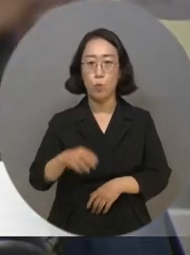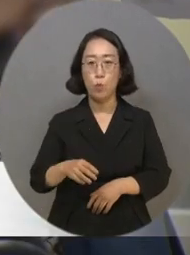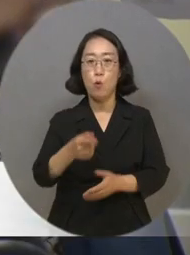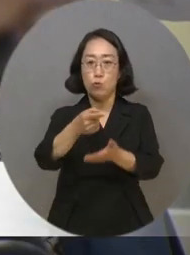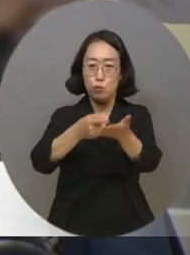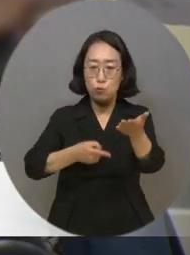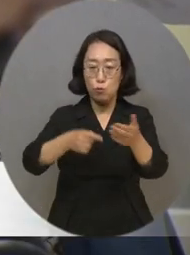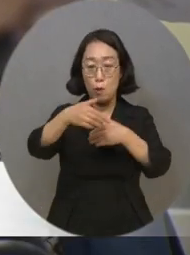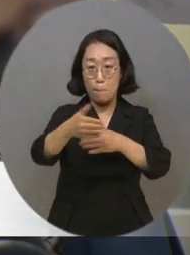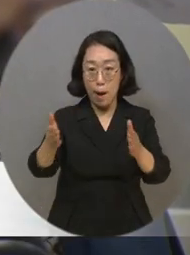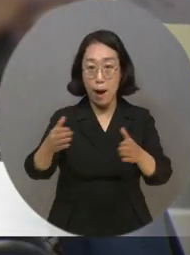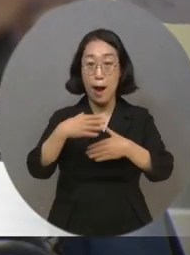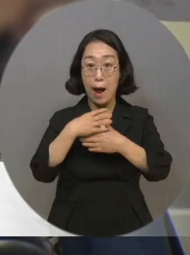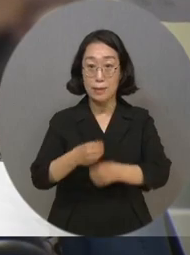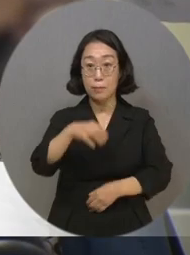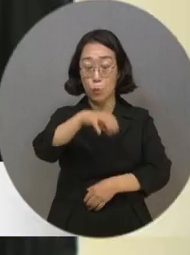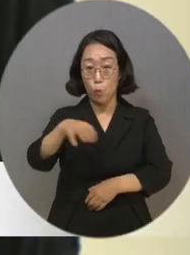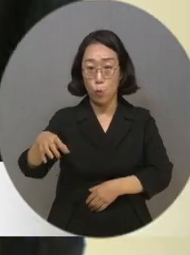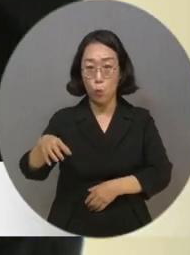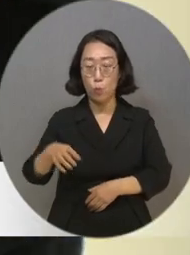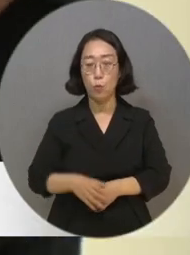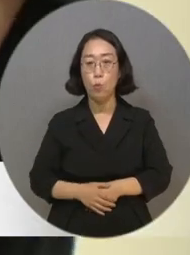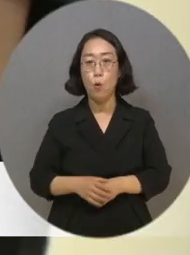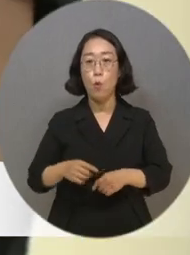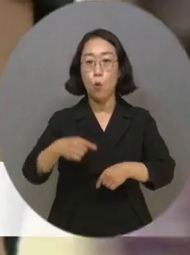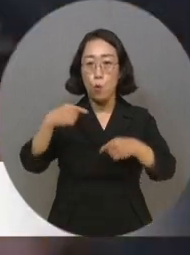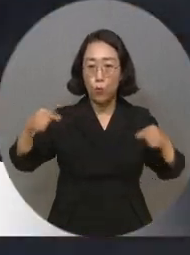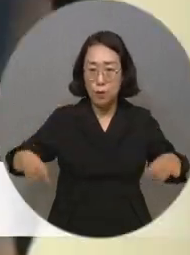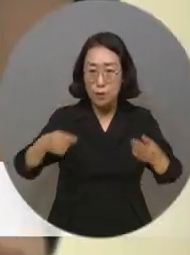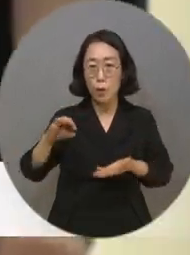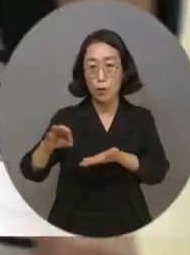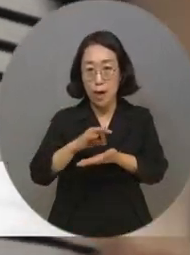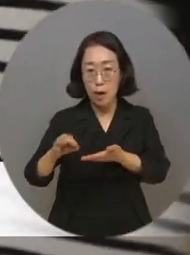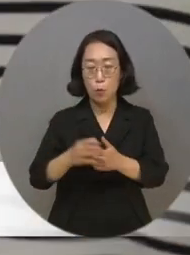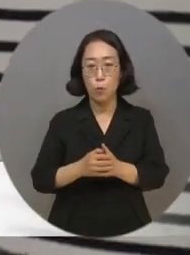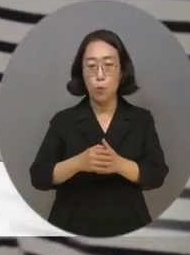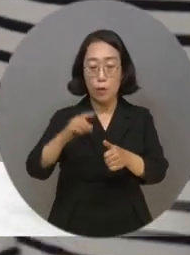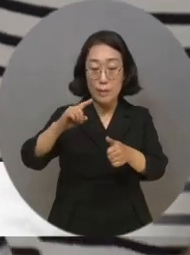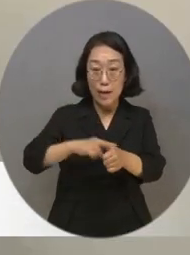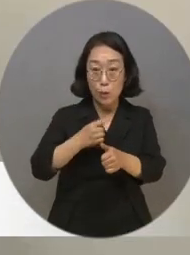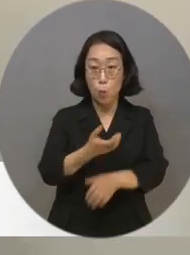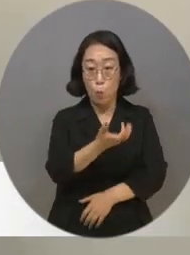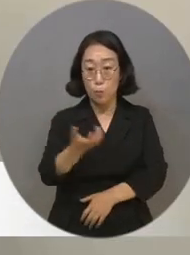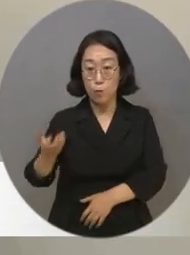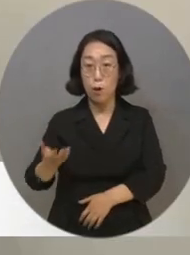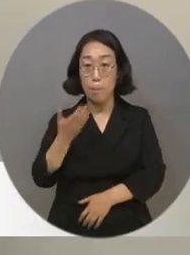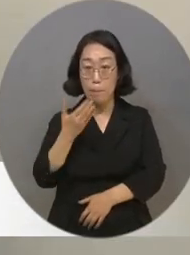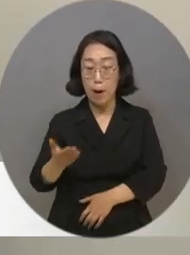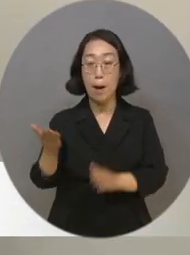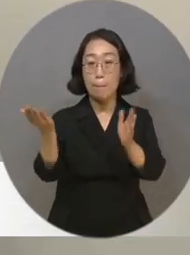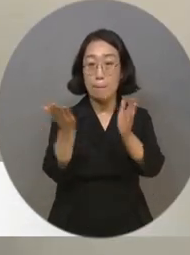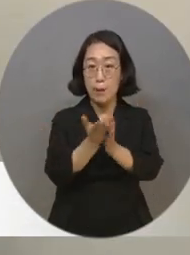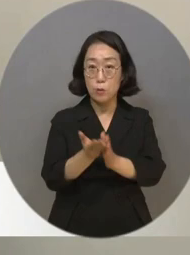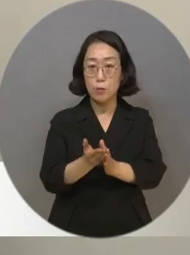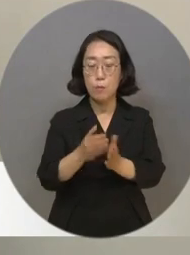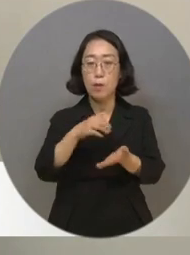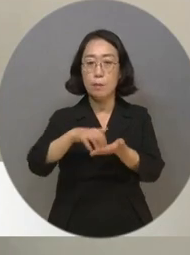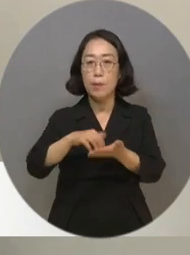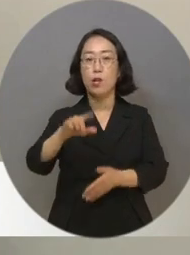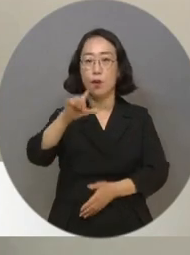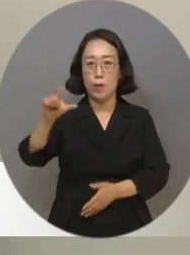등을 기반으로 휠체어 체중계, 이동식 전동 리프트 등 여성장애인 맞춤형 장비 15종을